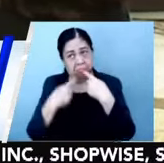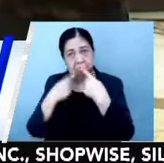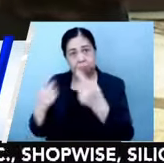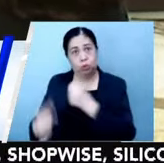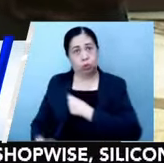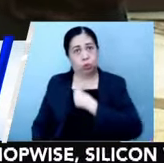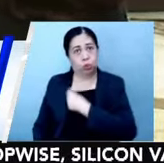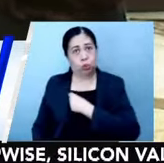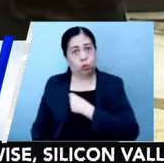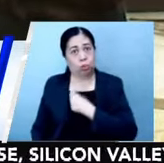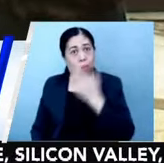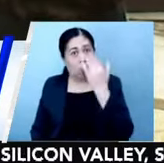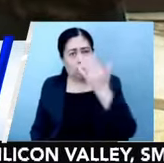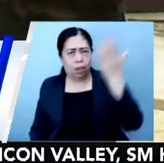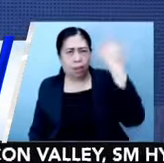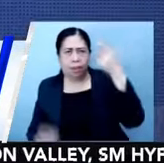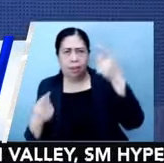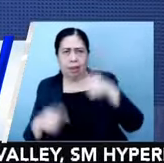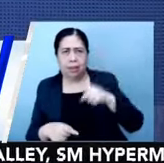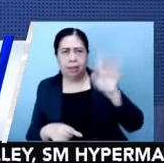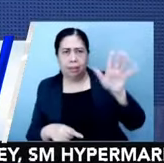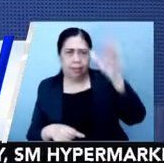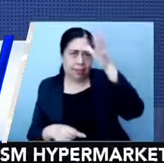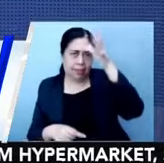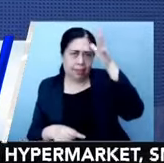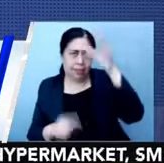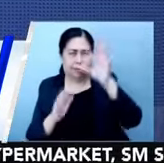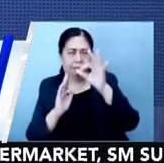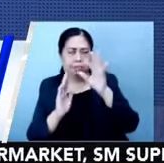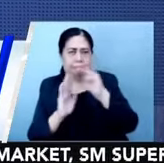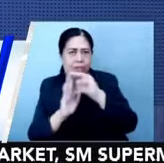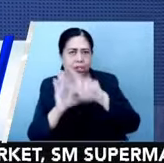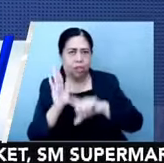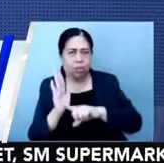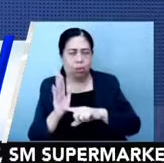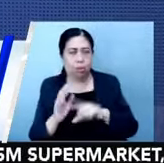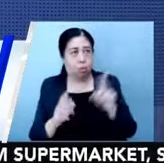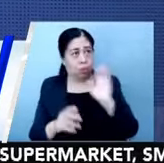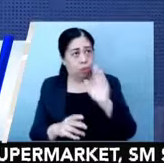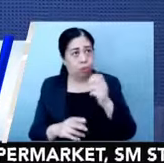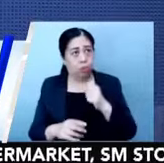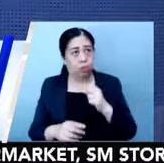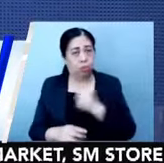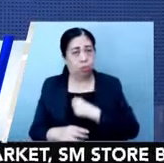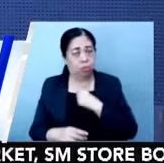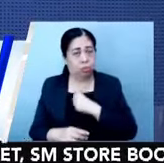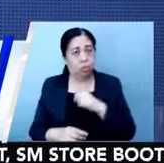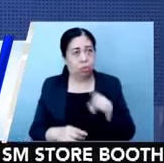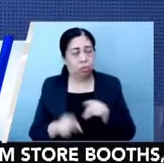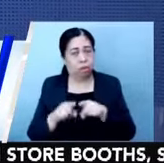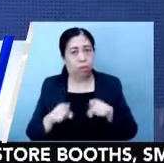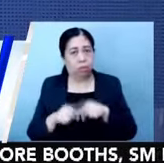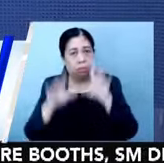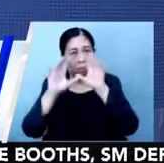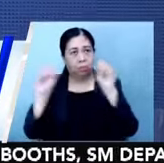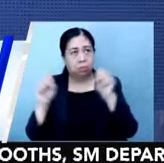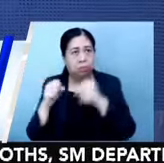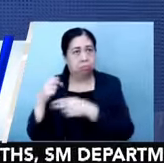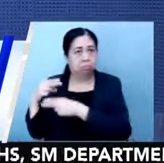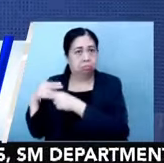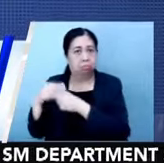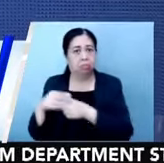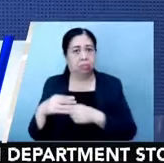naganap noong martial law sa panahon ng kanyang ama. Will you apologize as President of the Republic in behalf? What?